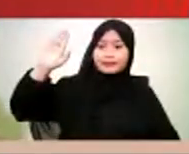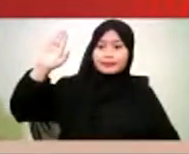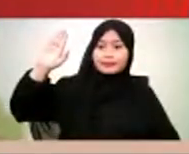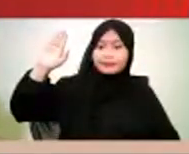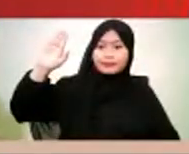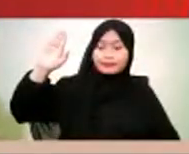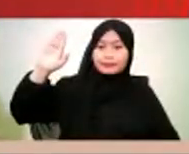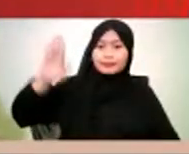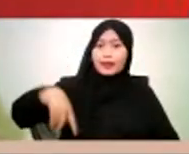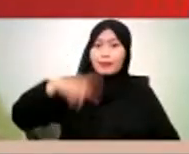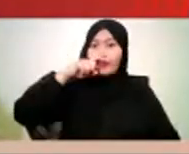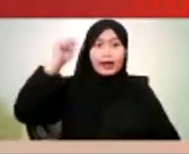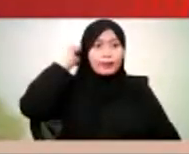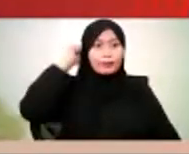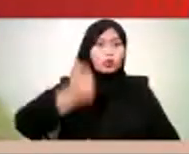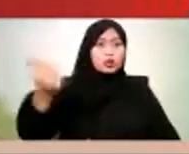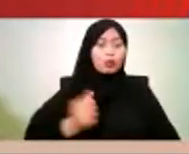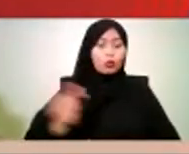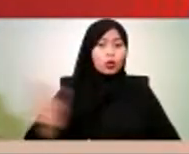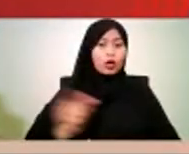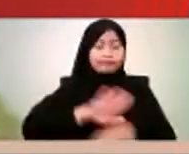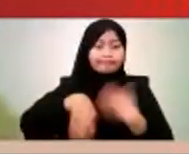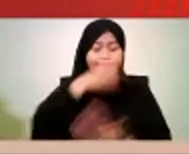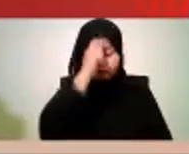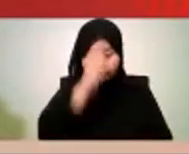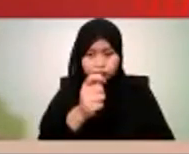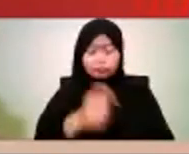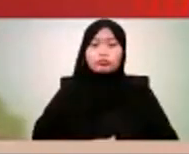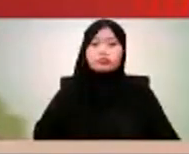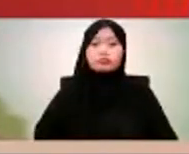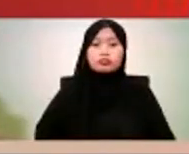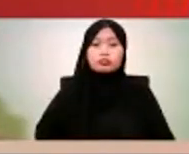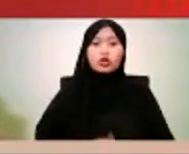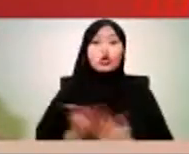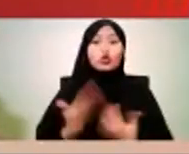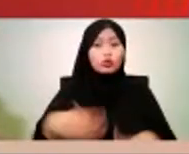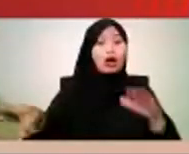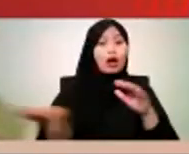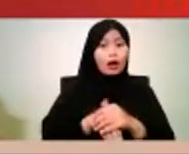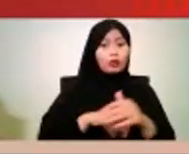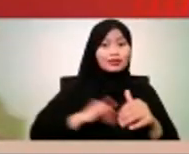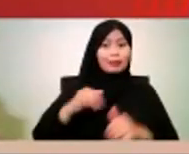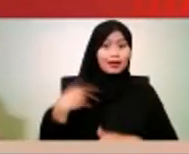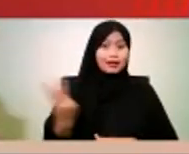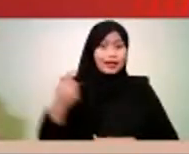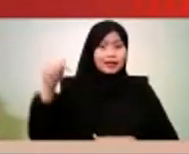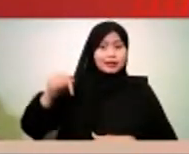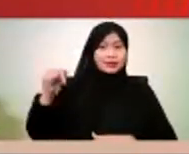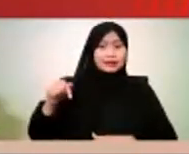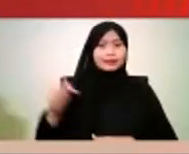Bapak Ibu tamu undangan yang kami hormati telah bergabung dengan kita bersama di sini